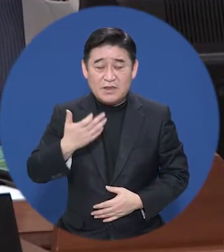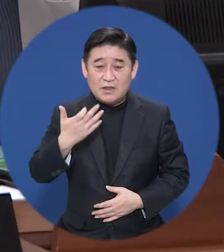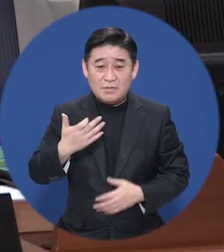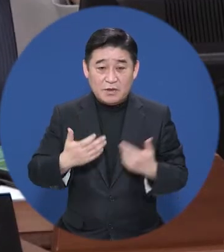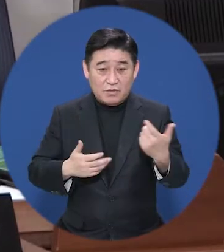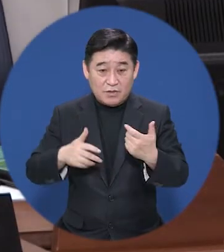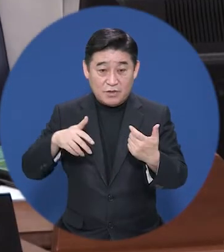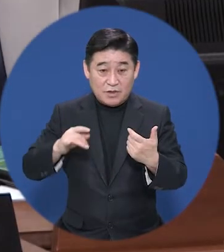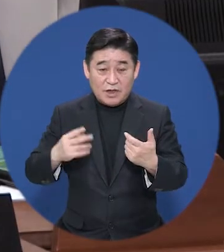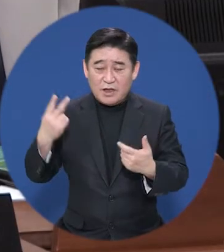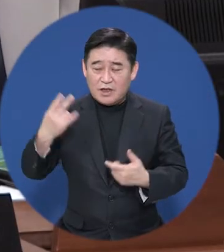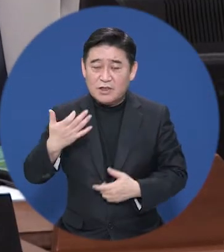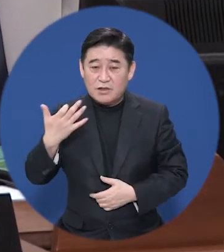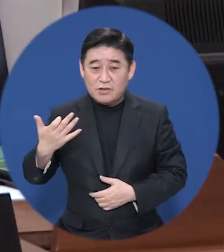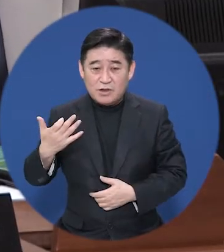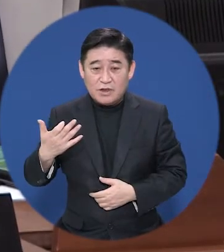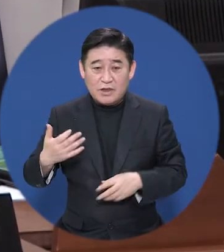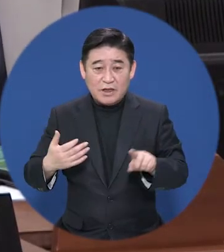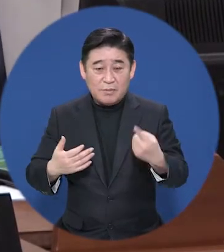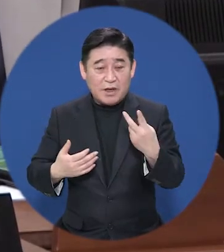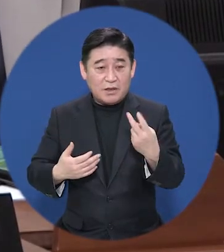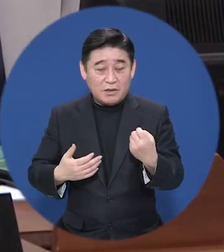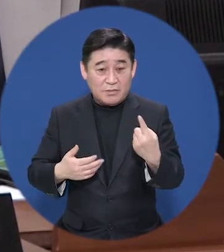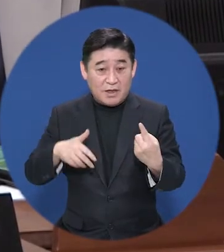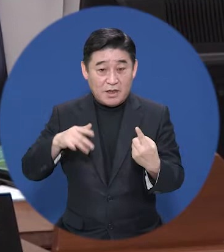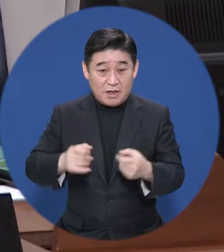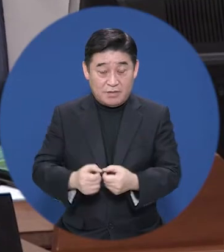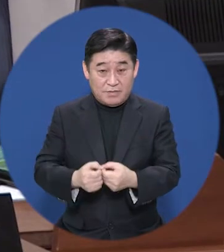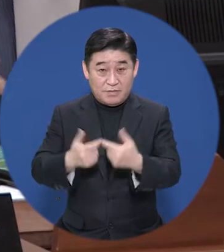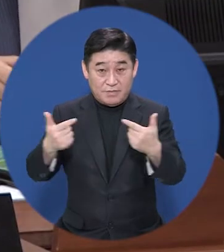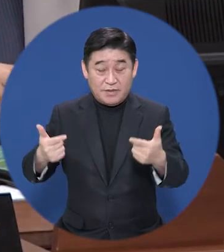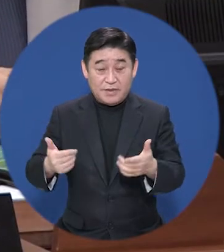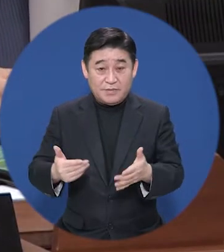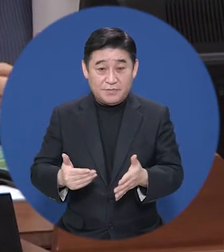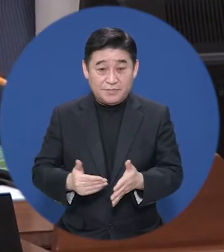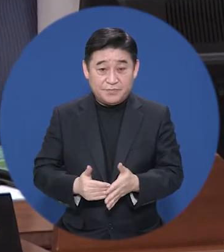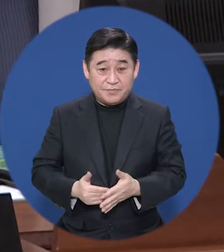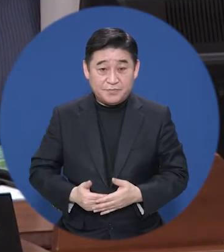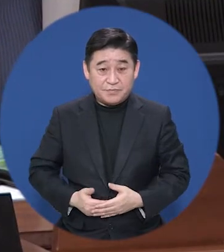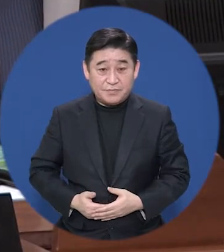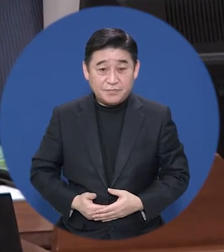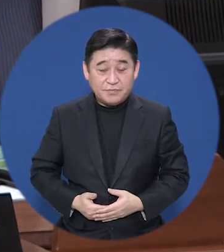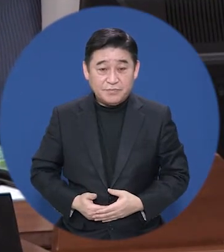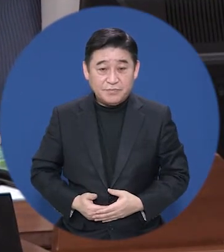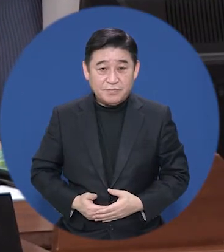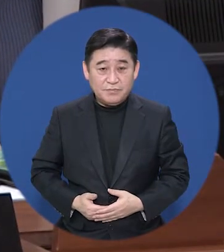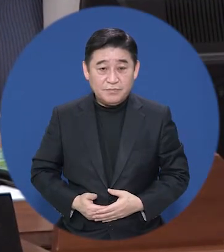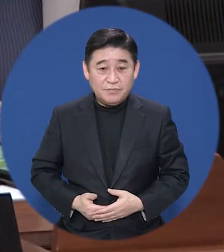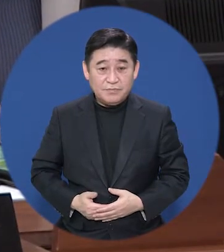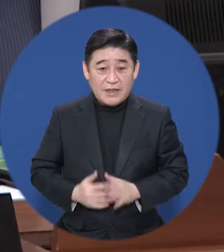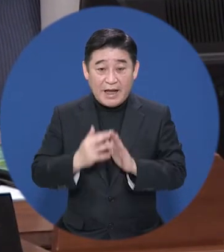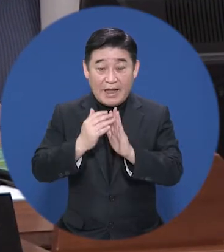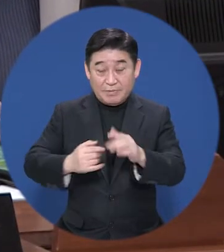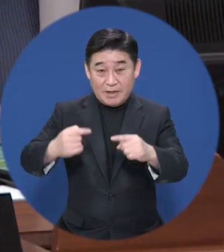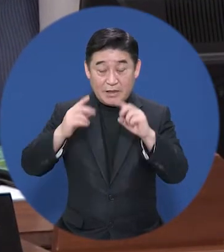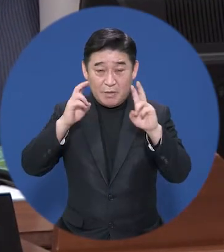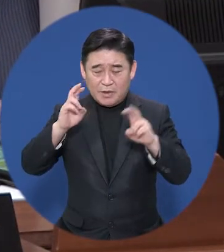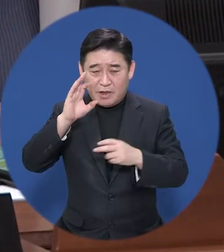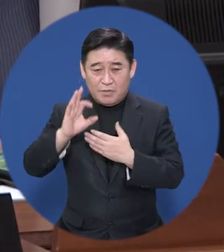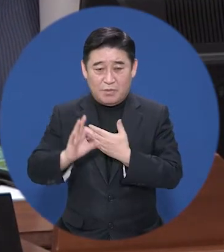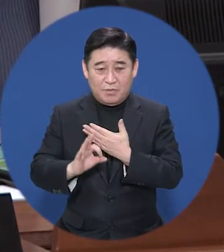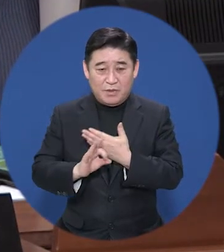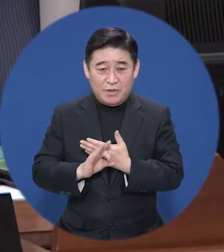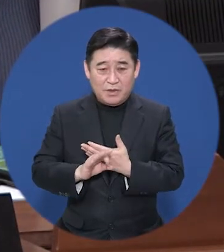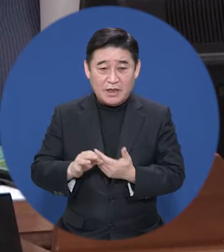2018년에는 60개로 급증했고 2019년에는 121개로 급증을 했어요. 네, 그렇습니다. 그런데 여기에 입찰 참여를 한 업체를